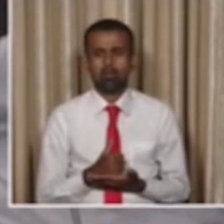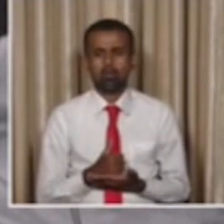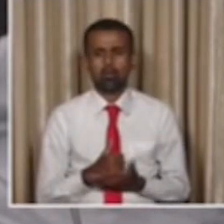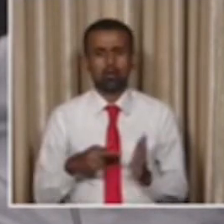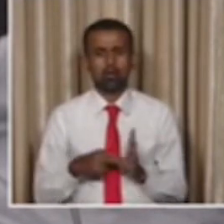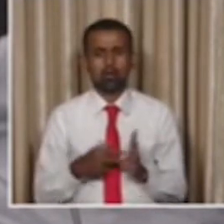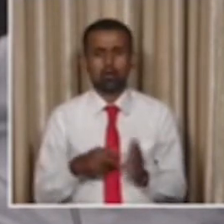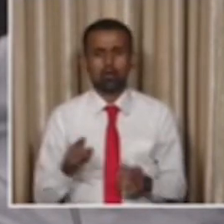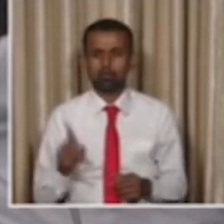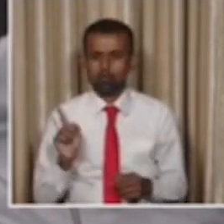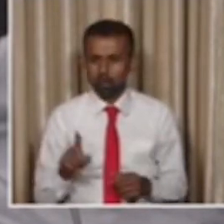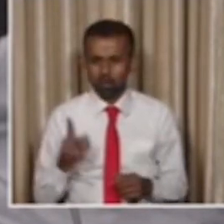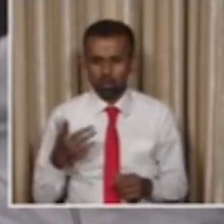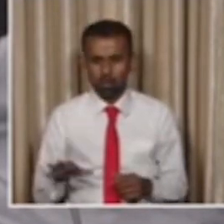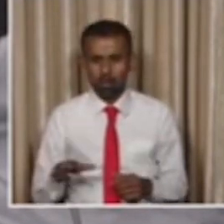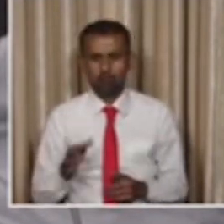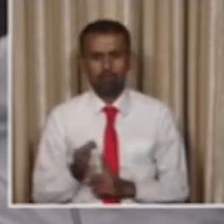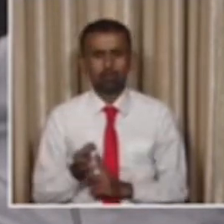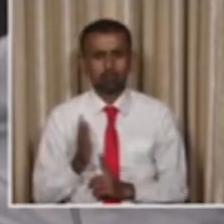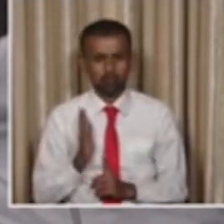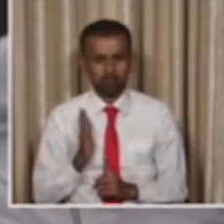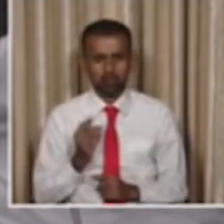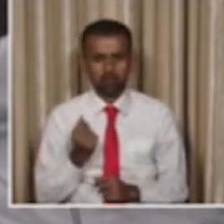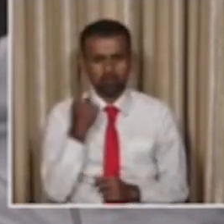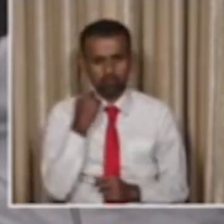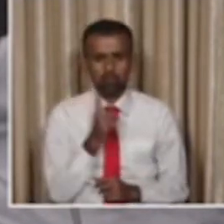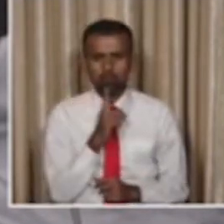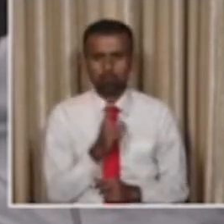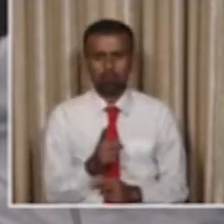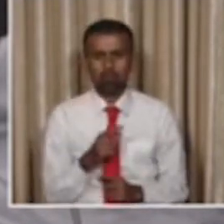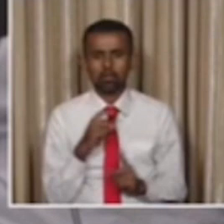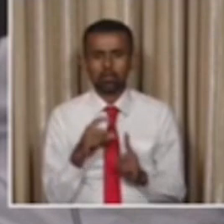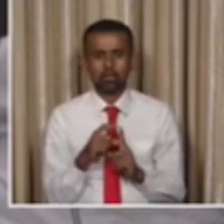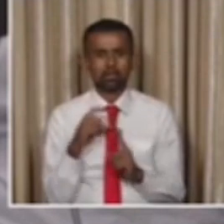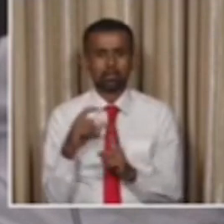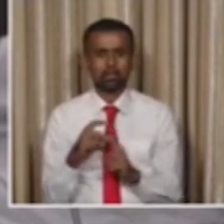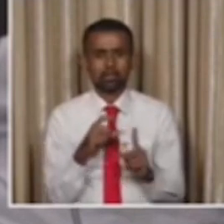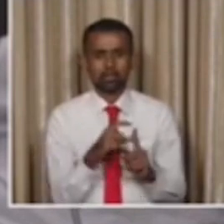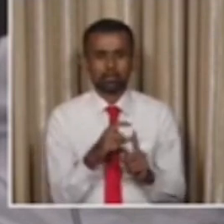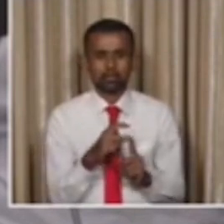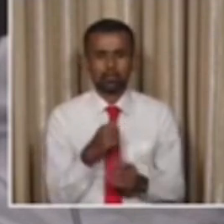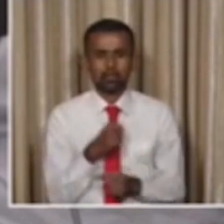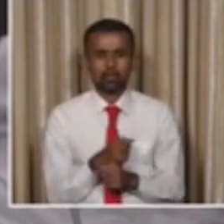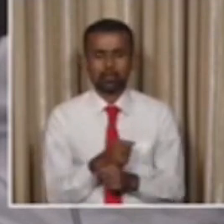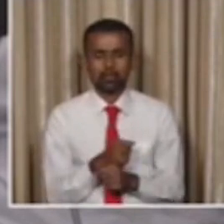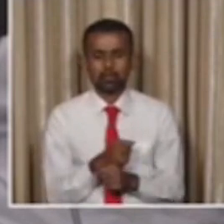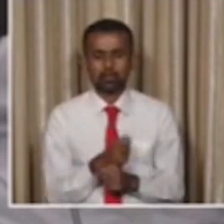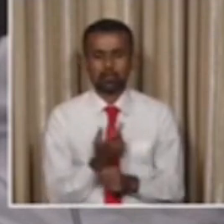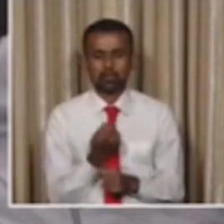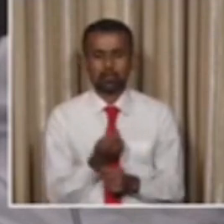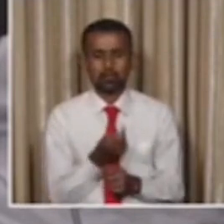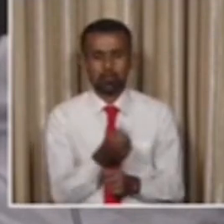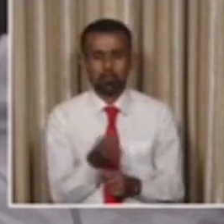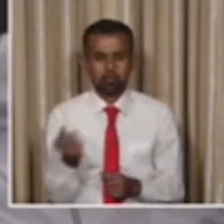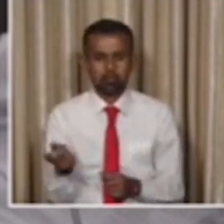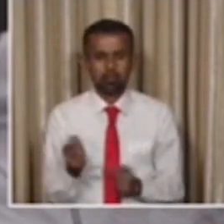අයවැය ලේඛනය අනුමත කරා මොකද ජනාධිපතිතුමා එක යෝජනා කරා දිස්ත්‍රික් මට්ටමේ විමධ්‍යගත ආදි දේ ගැන. ඉතින් අපි